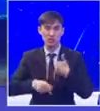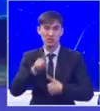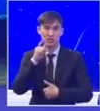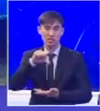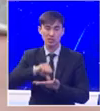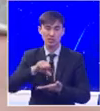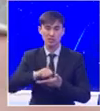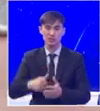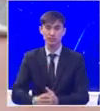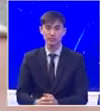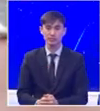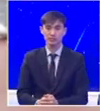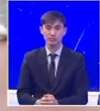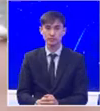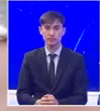отыр.